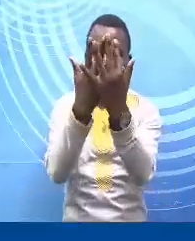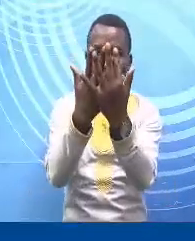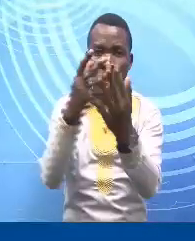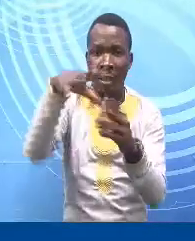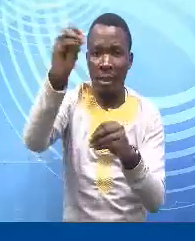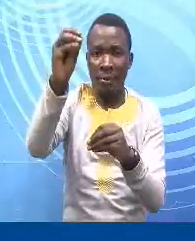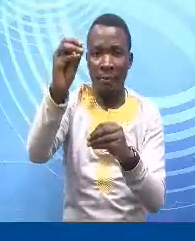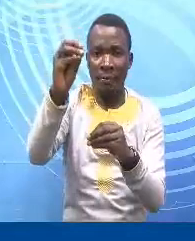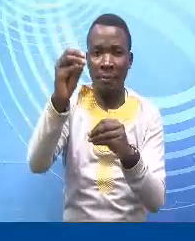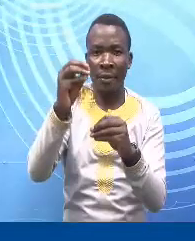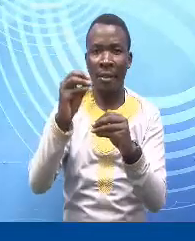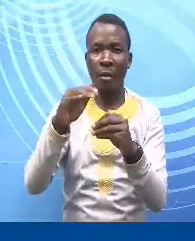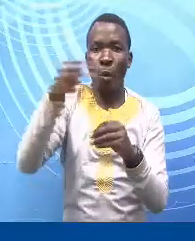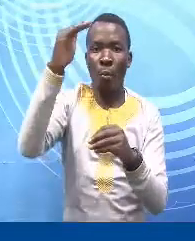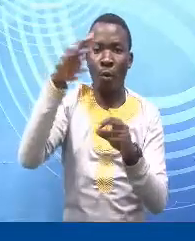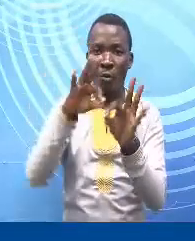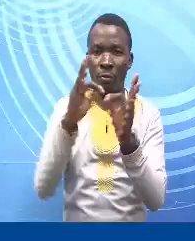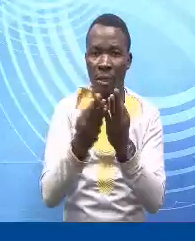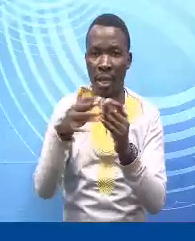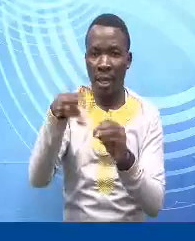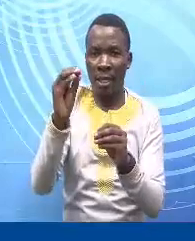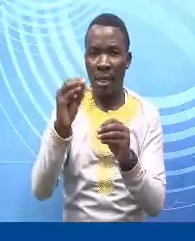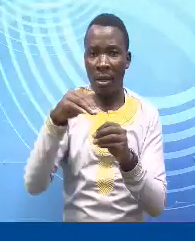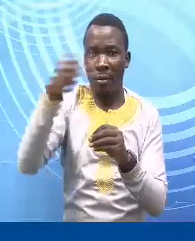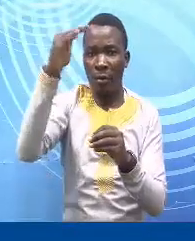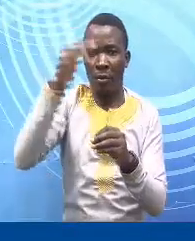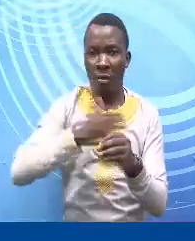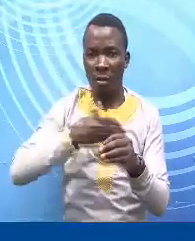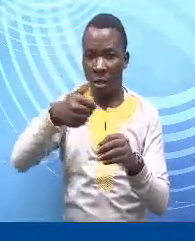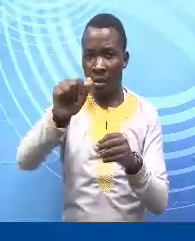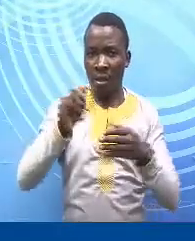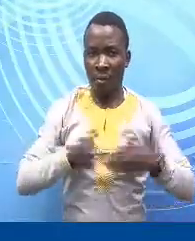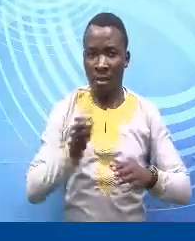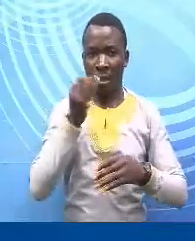Baratanga. Mukuru w'umuryango arahagiye nawe ni mukuru wanjye nawe yarabyaye